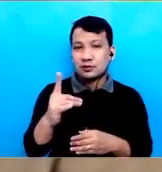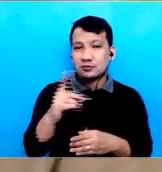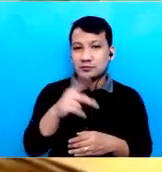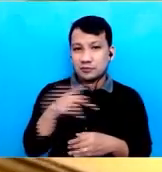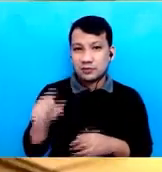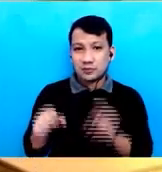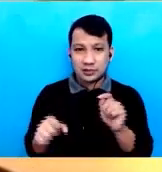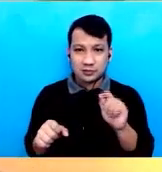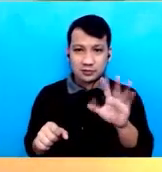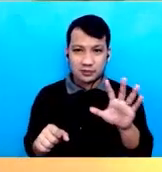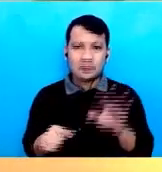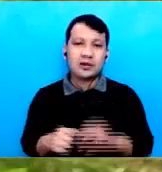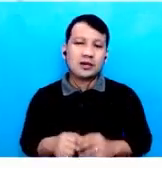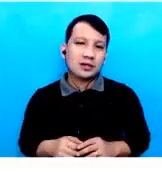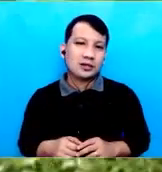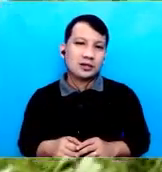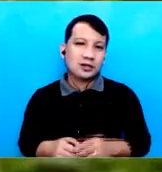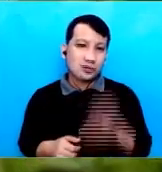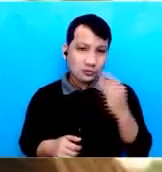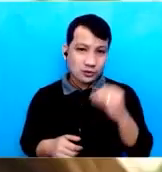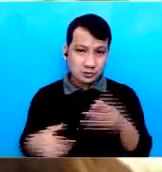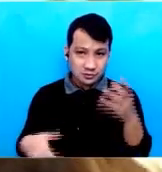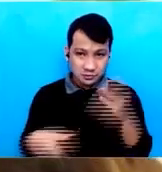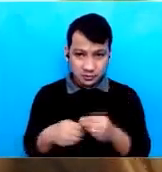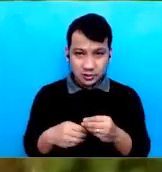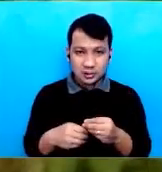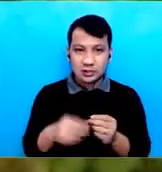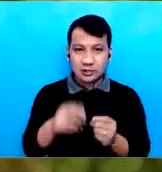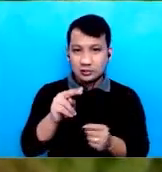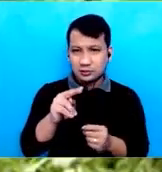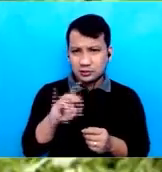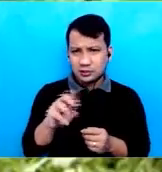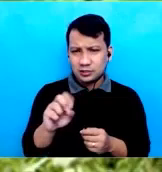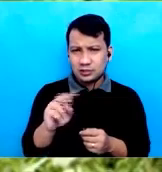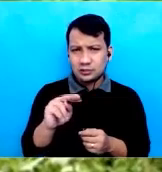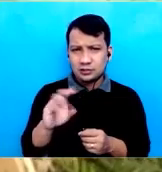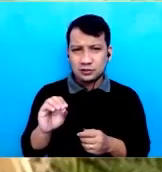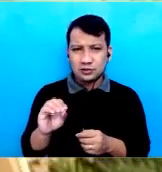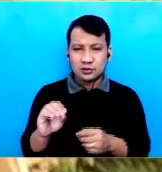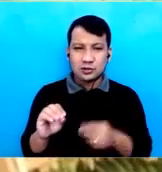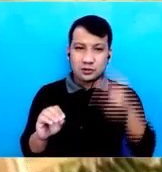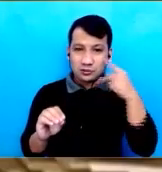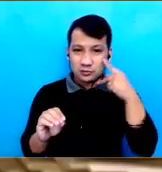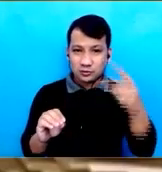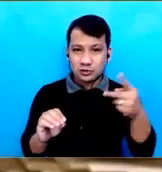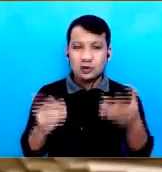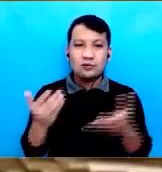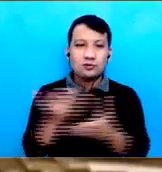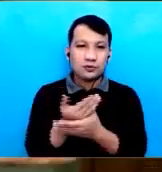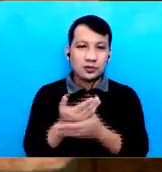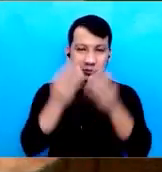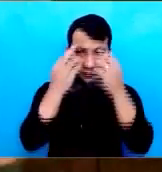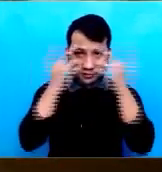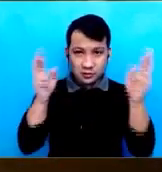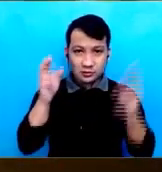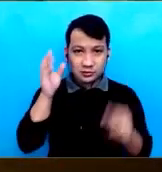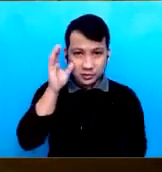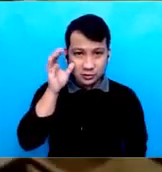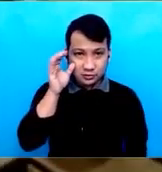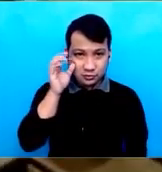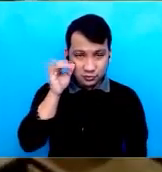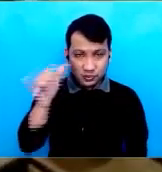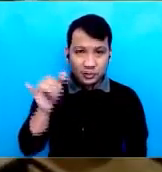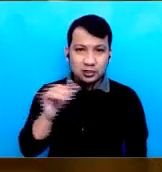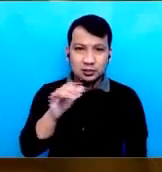TV5. Pumasok na sa eksena ng Niña Niño si Piolo Pascual bilang si Mayor Charles Juarez ng Santa